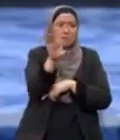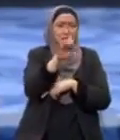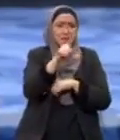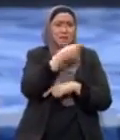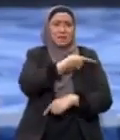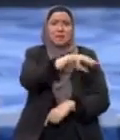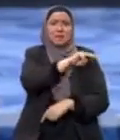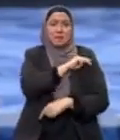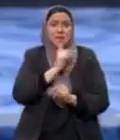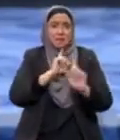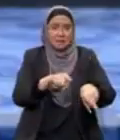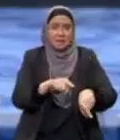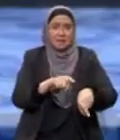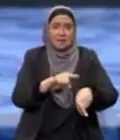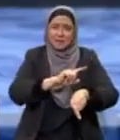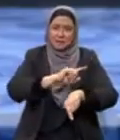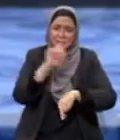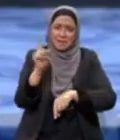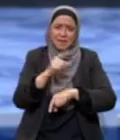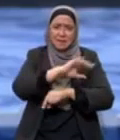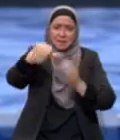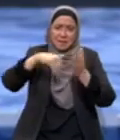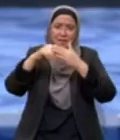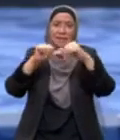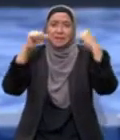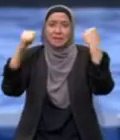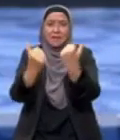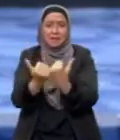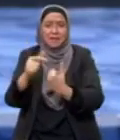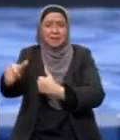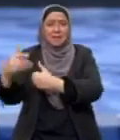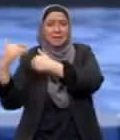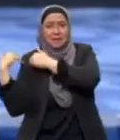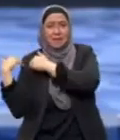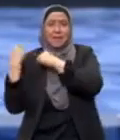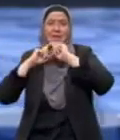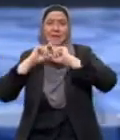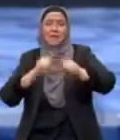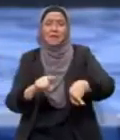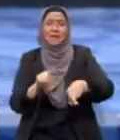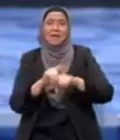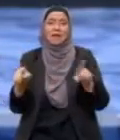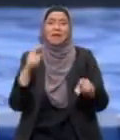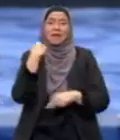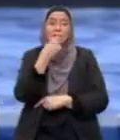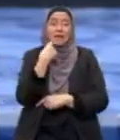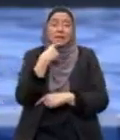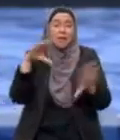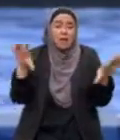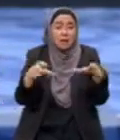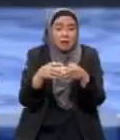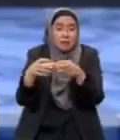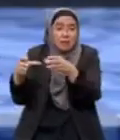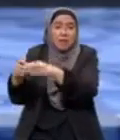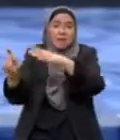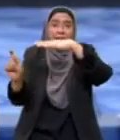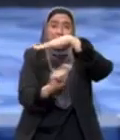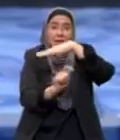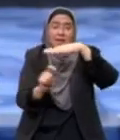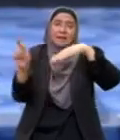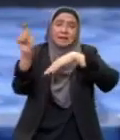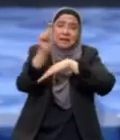pada rakyat di bawah sama ada mereka yang menjadikan taskah ke sekolah ke Akademi ke segala apa-apa bila menyentuh